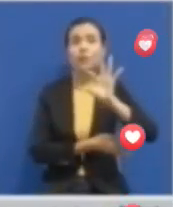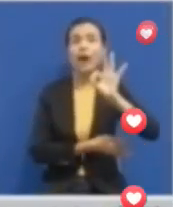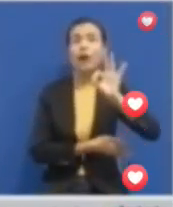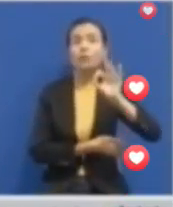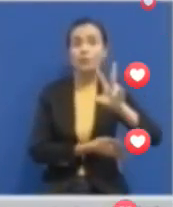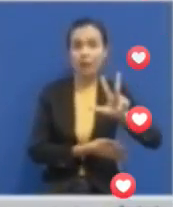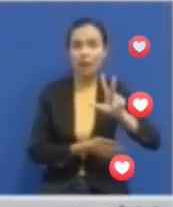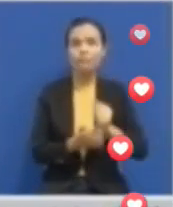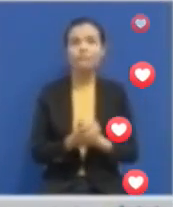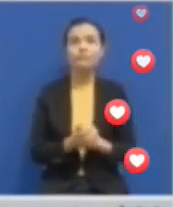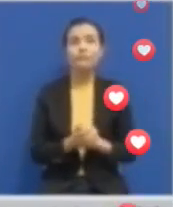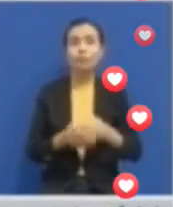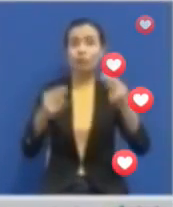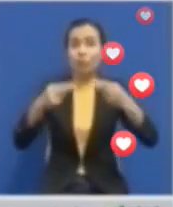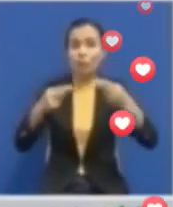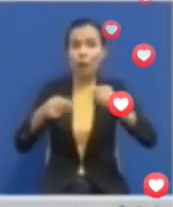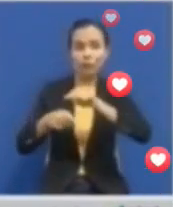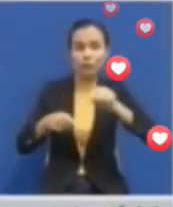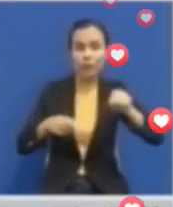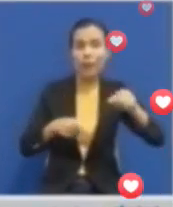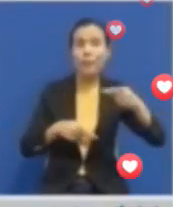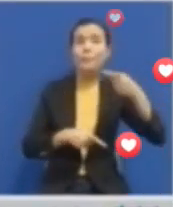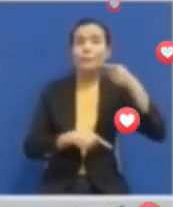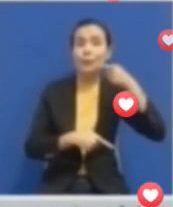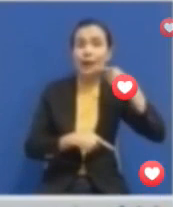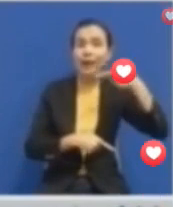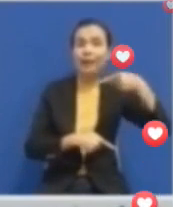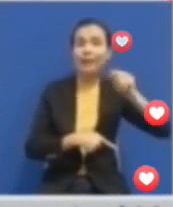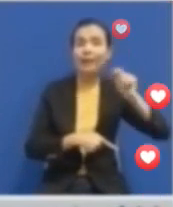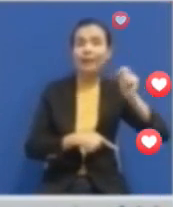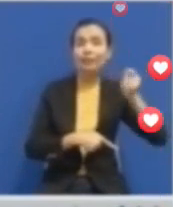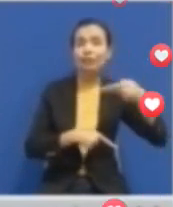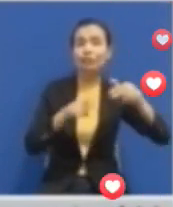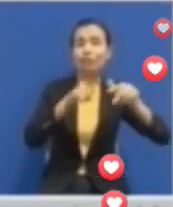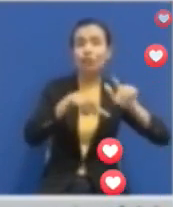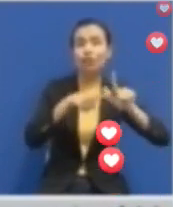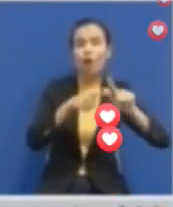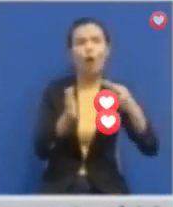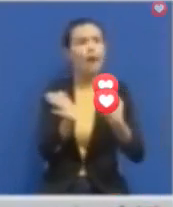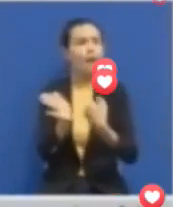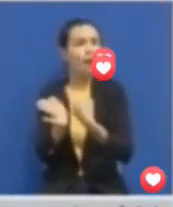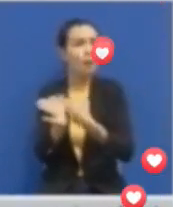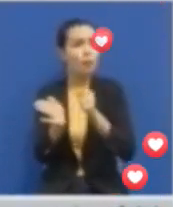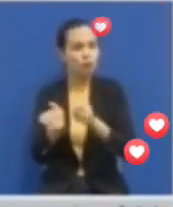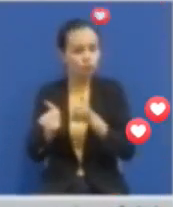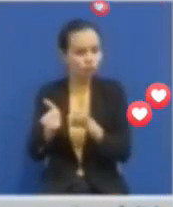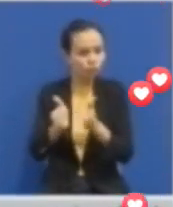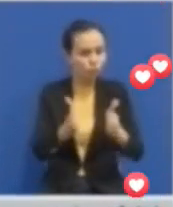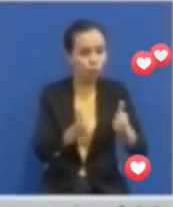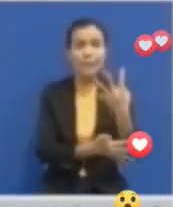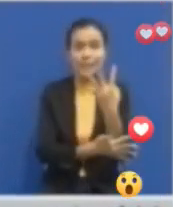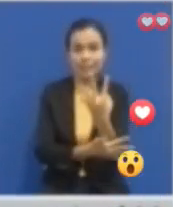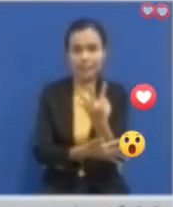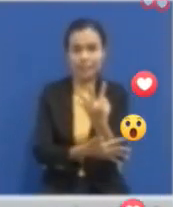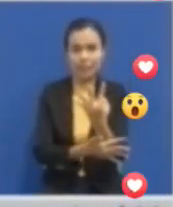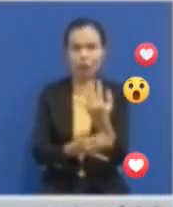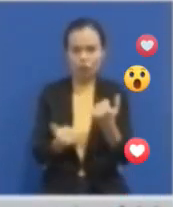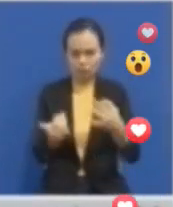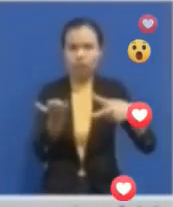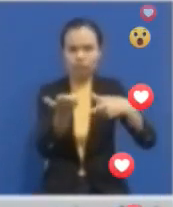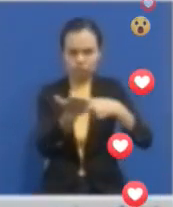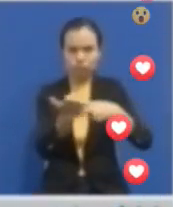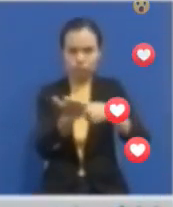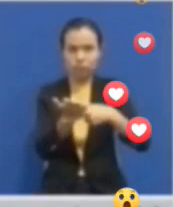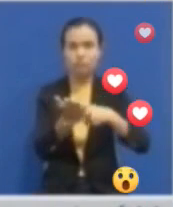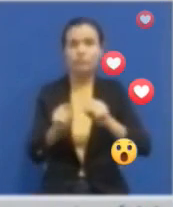สมุทรสงครามไปปากท่อขณะนี้เนี่ยปากท่อนะคะราชบุรีเนี่ยทำถนน4ช่องทางมาจ่อไว้แล้วนะคะแต่เ